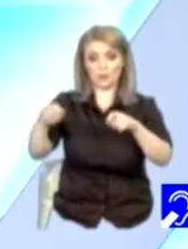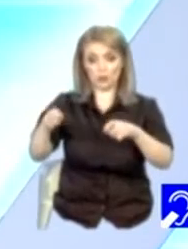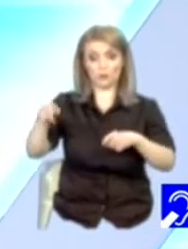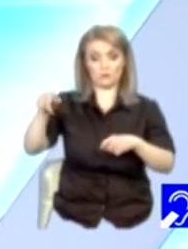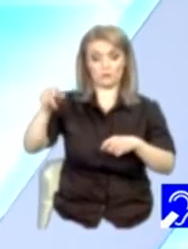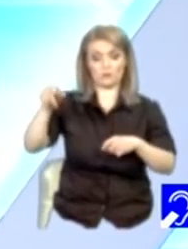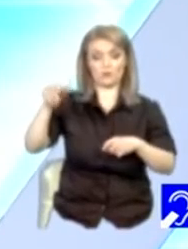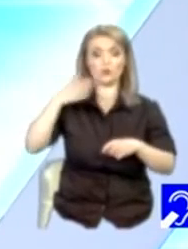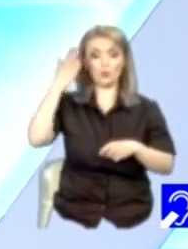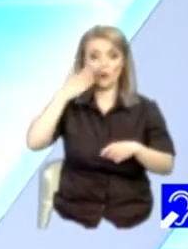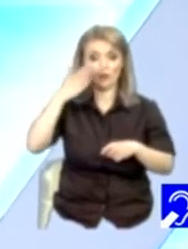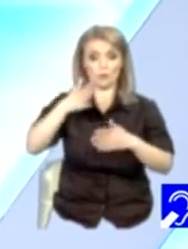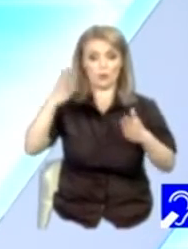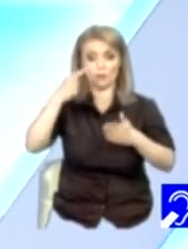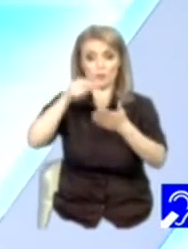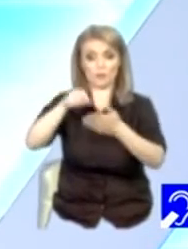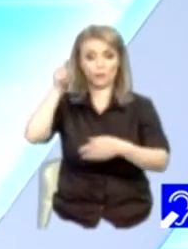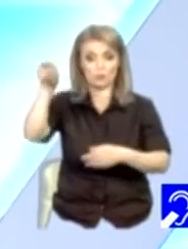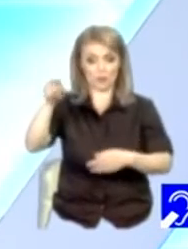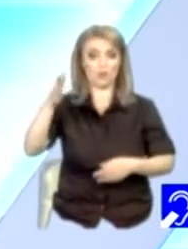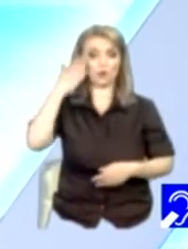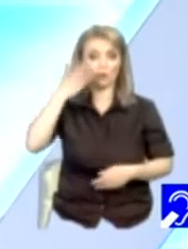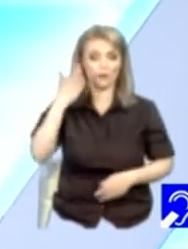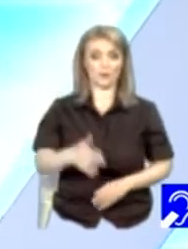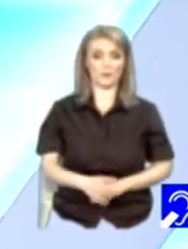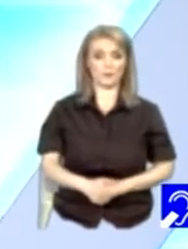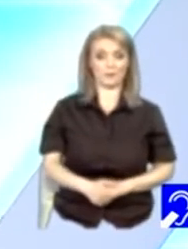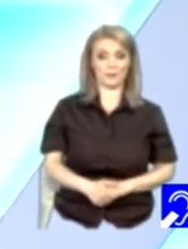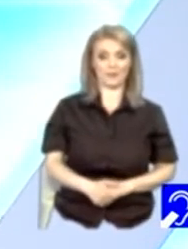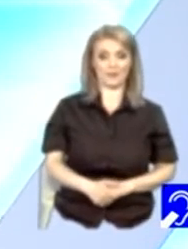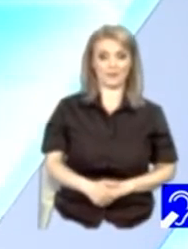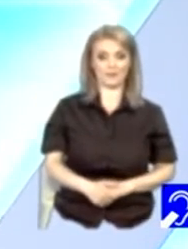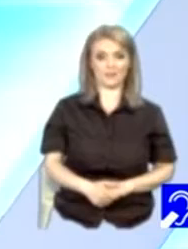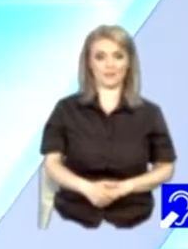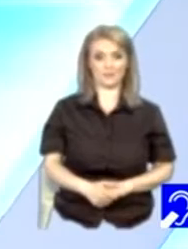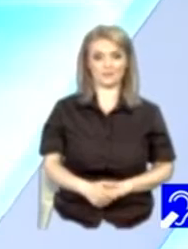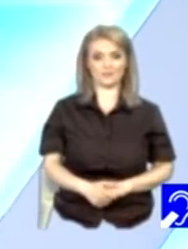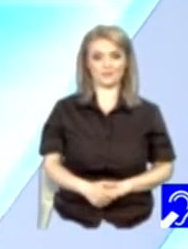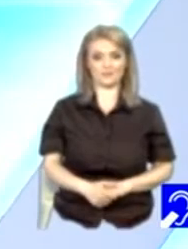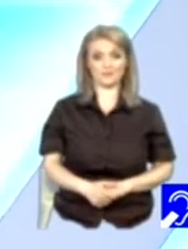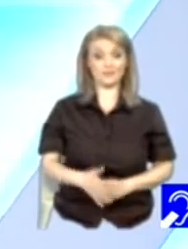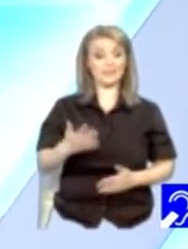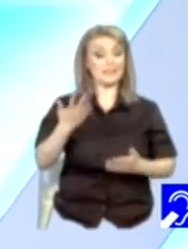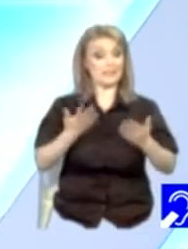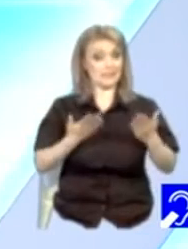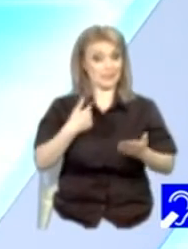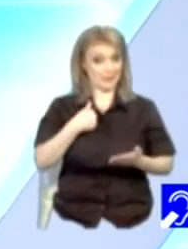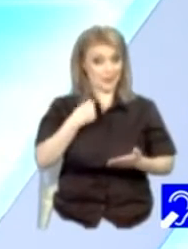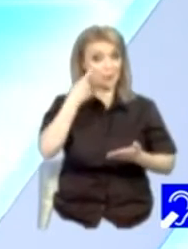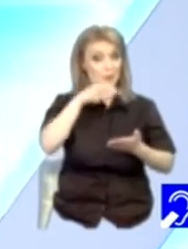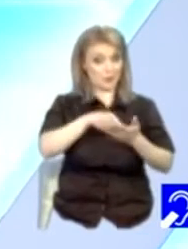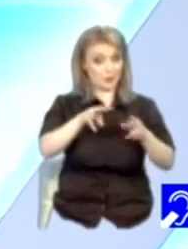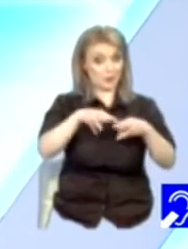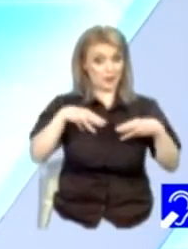cel mai mare, dar la sigur este printre lideri. Nu sunt economist de profesie, dar promit, dacă ajungem în Parlament, eu